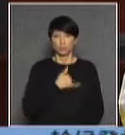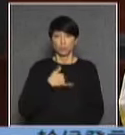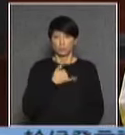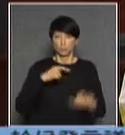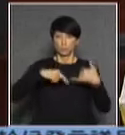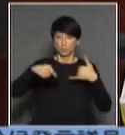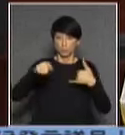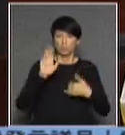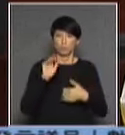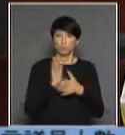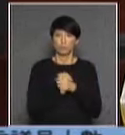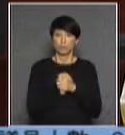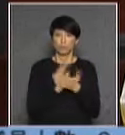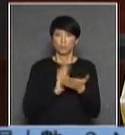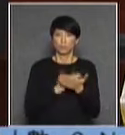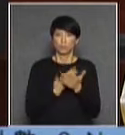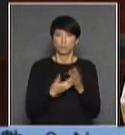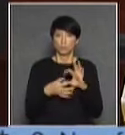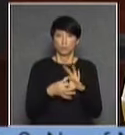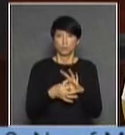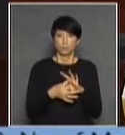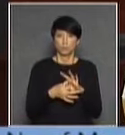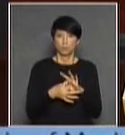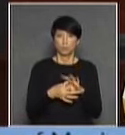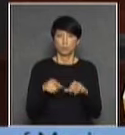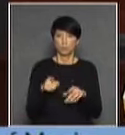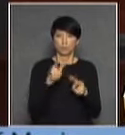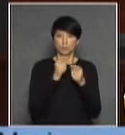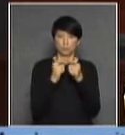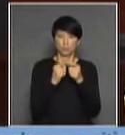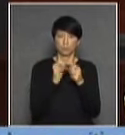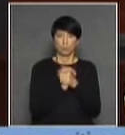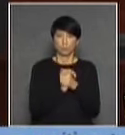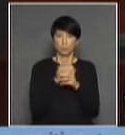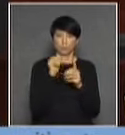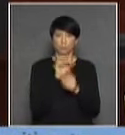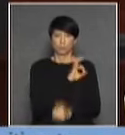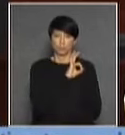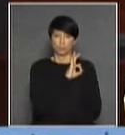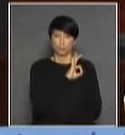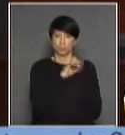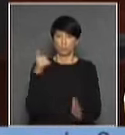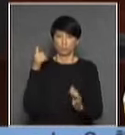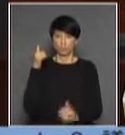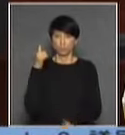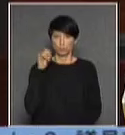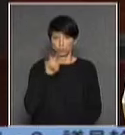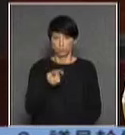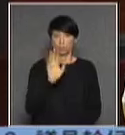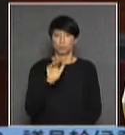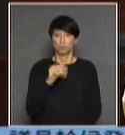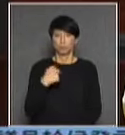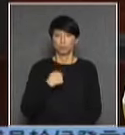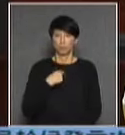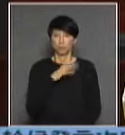等。但是有关这些东西呢，他是会员才可以入去看我不是会员，我不